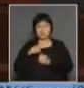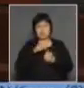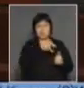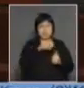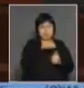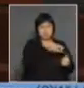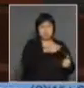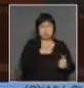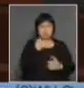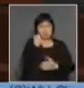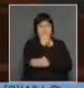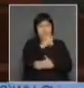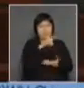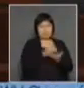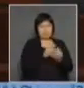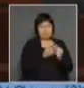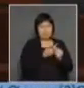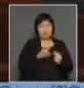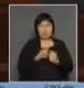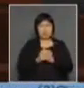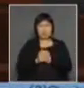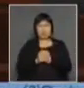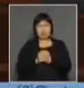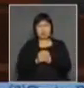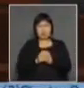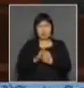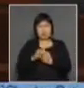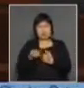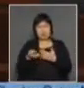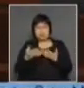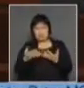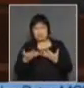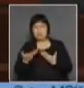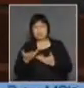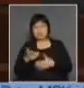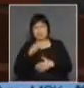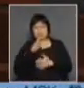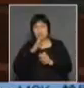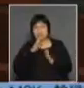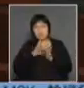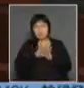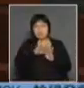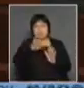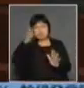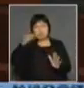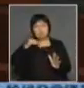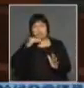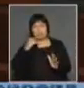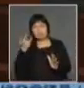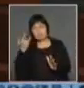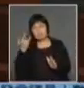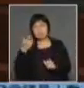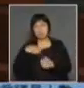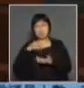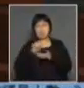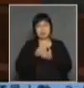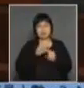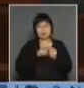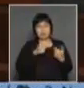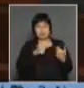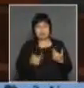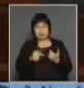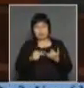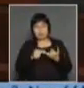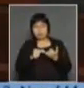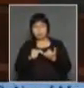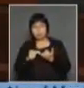中嘅行動，所以都輕微嘅案件咧都有排等啦。如果係呢個佔中行動繼續咁拖落去咧，香港嘅